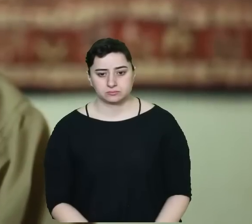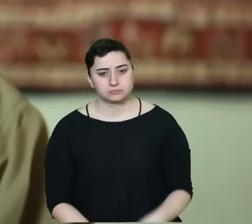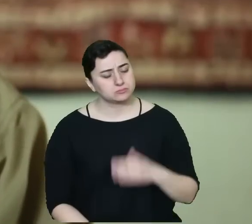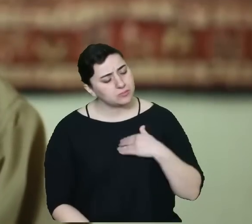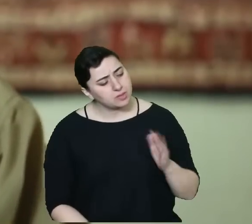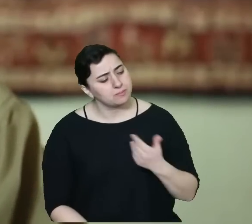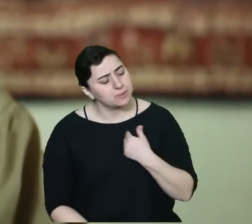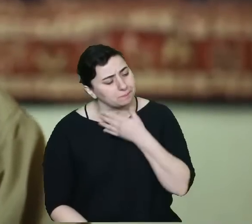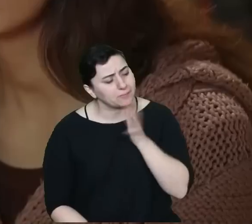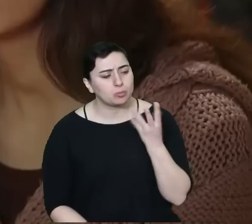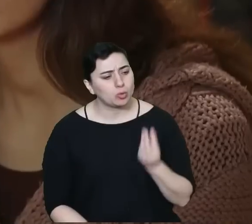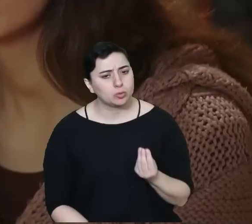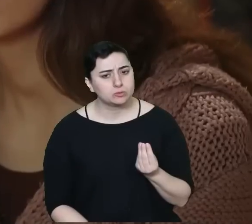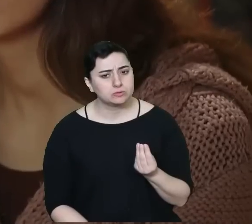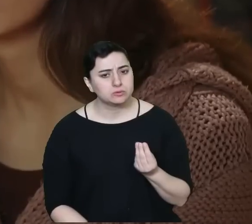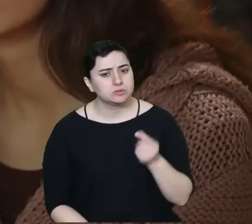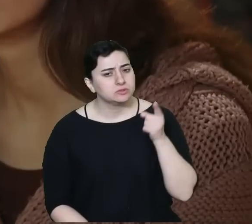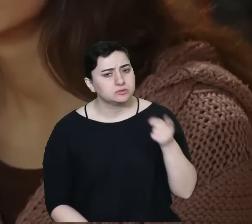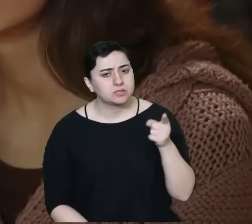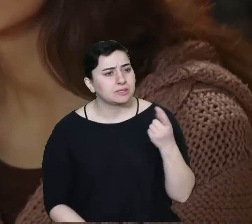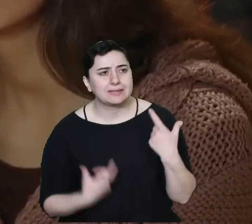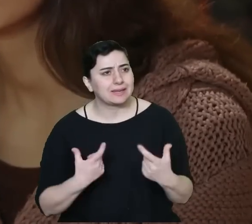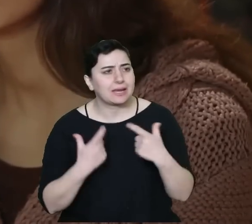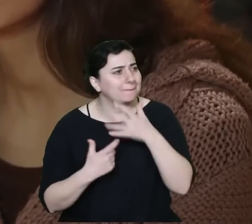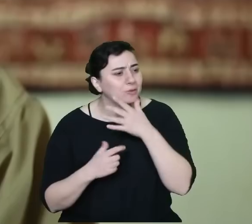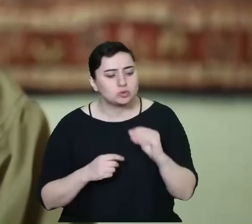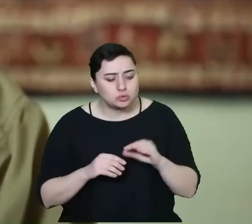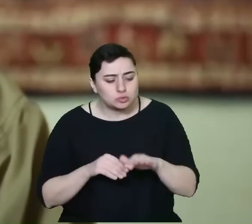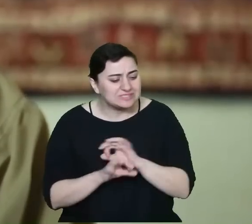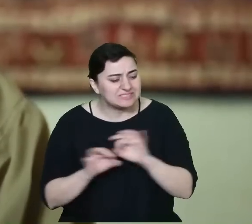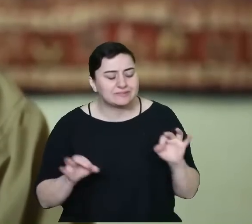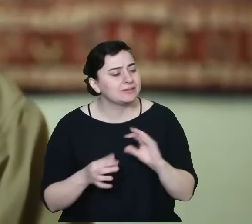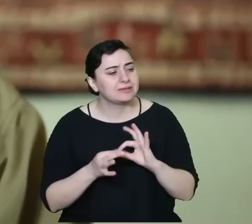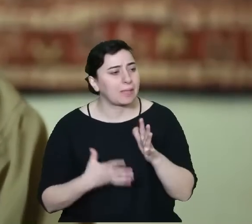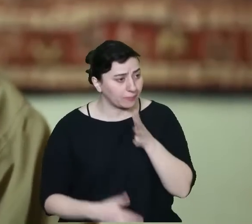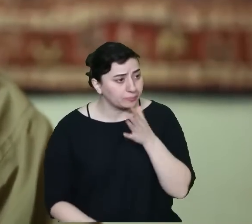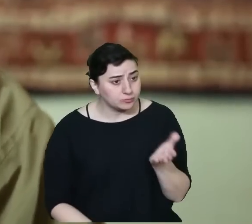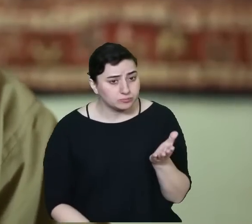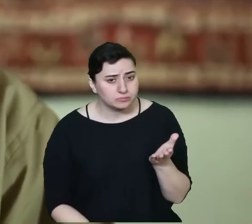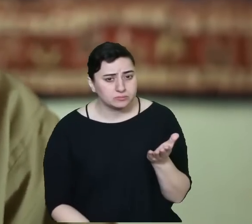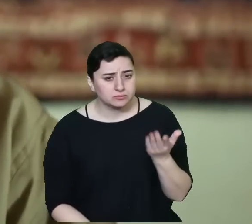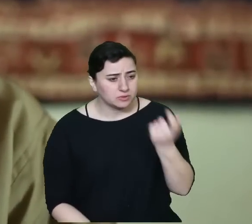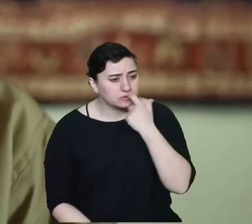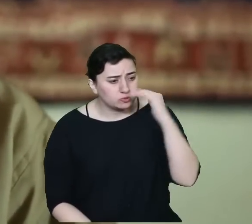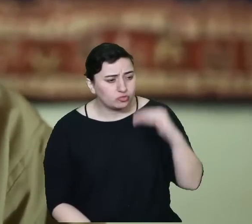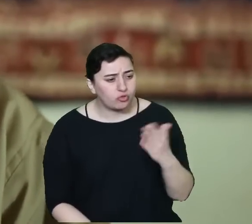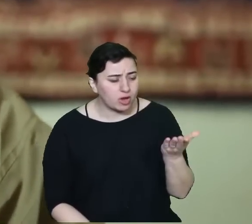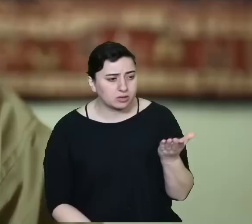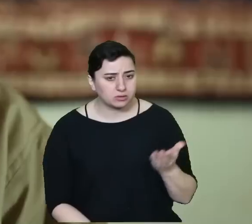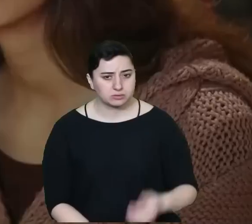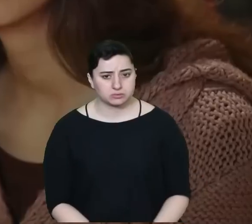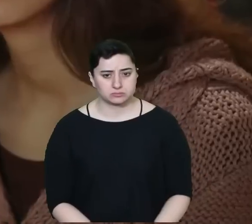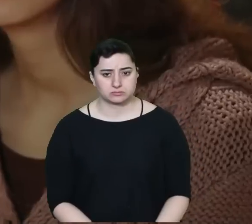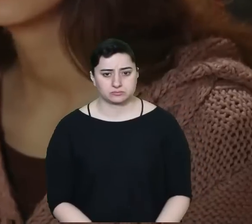Hadi ben bilmiyorum da sen nereden bileceksin evlatsızlığı be kızım? Daha yaşın kaç, başın